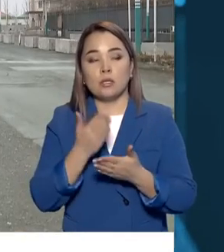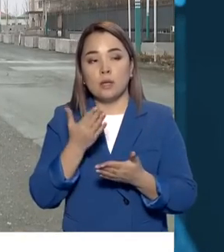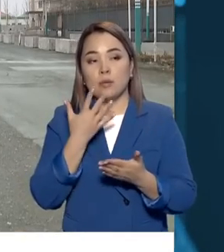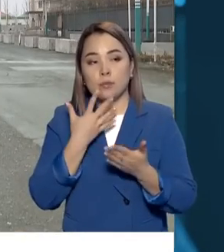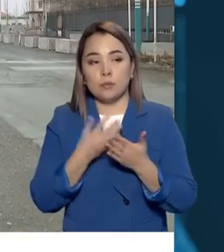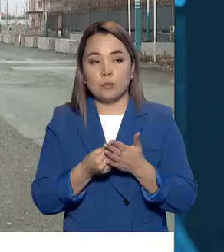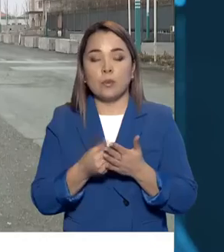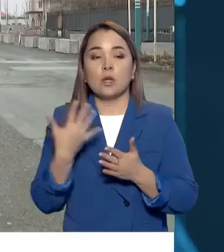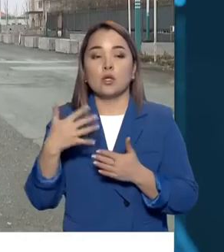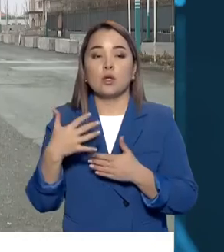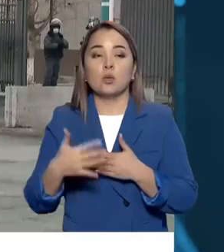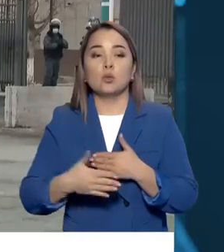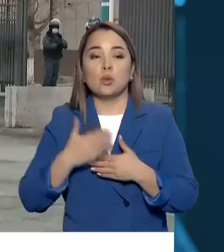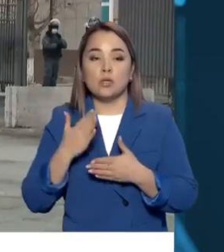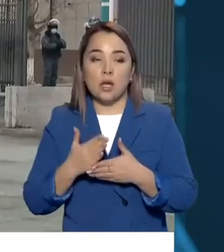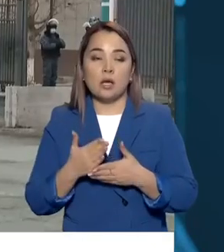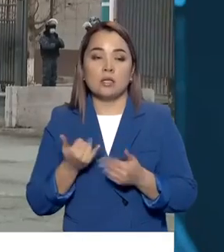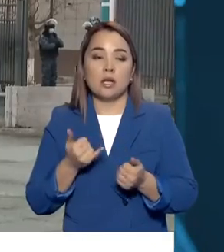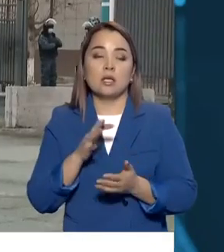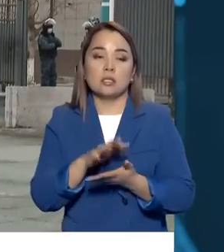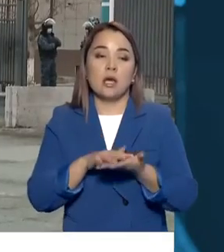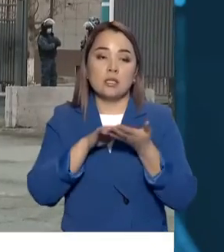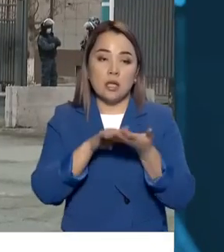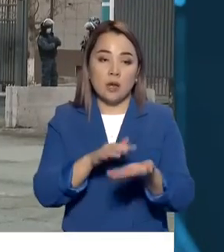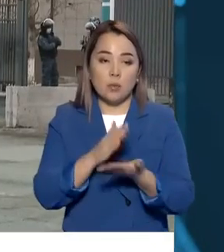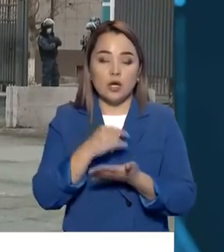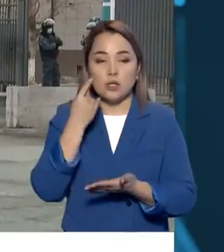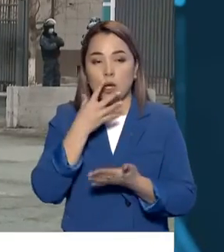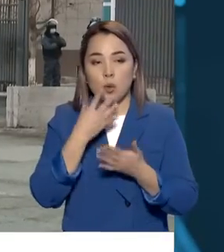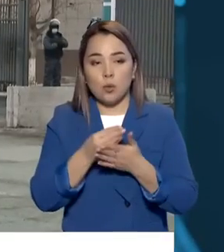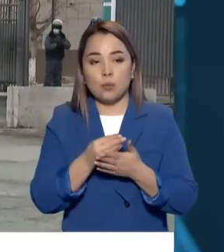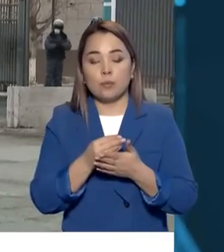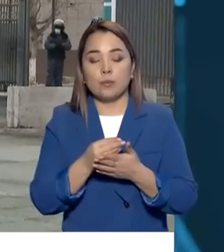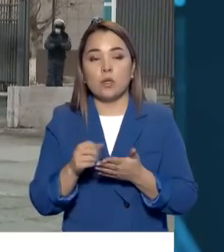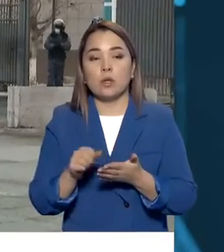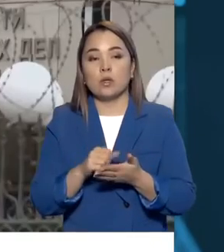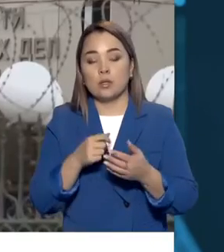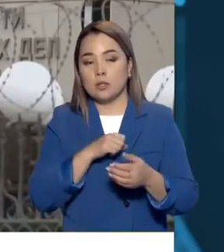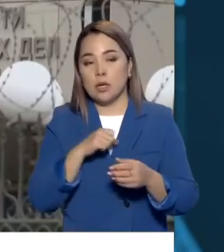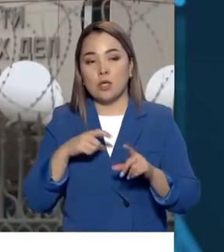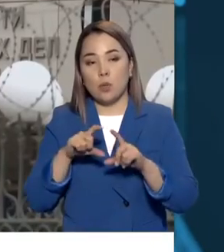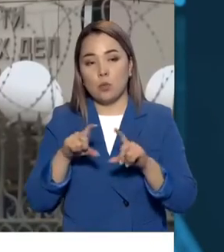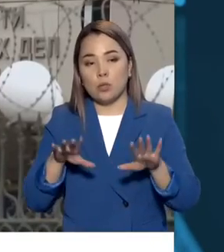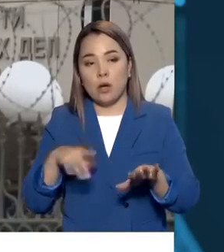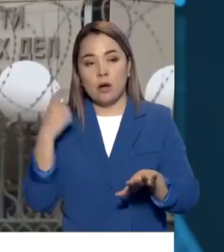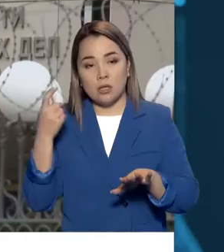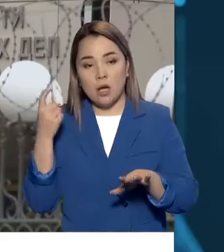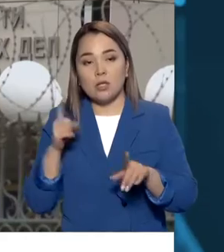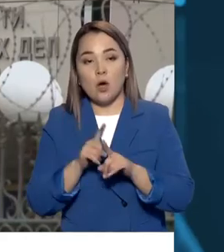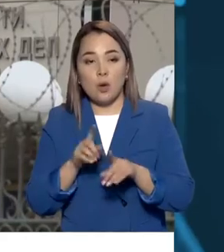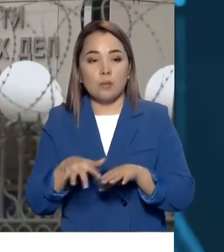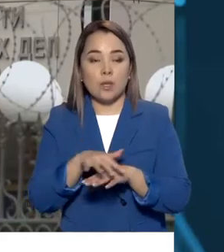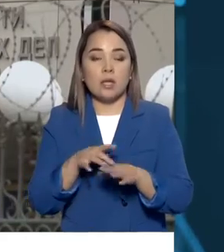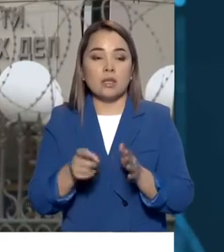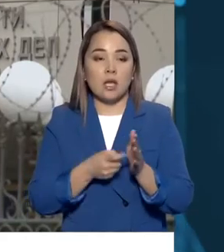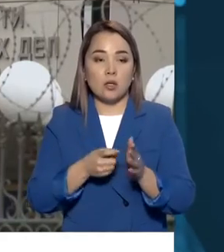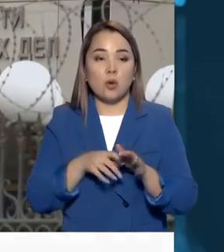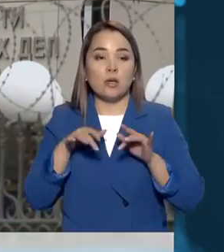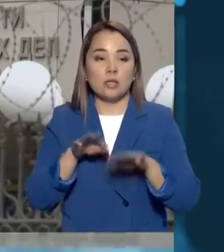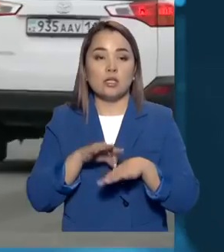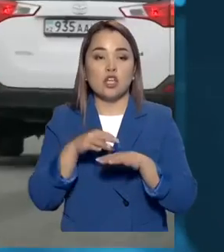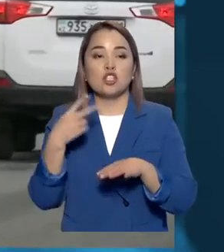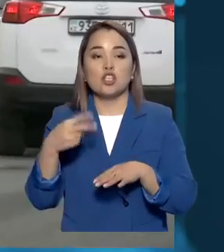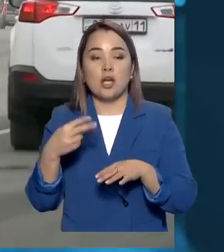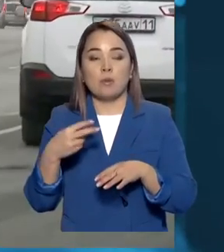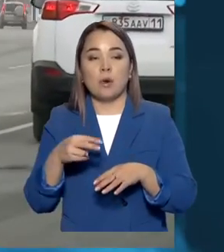тұрғындардан 50-ге жуық арыз шағым түскен жеке мүлкіне қатысты. Сондай-ақ полицияның тергеу әрекетіне 20 шағым